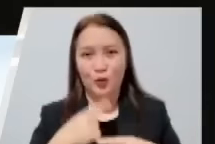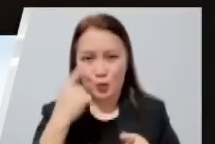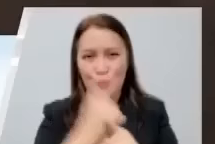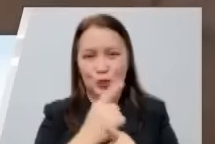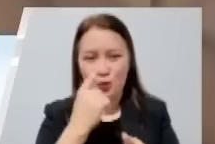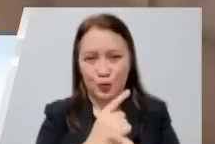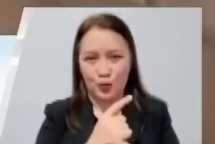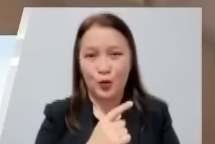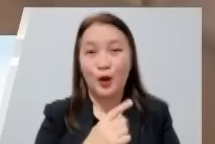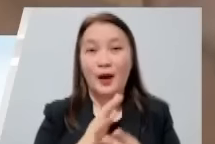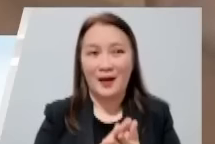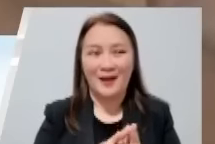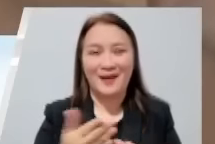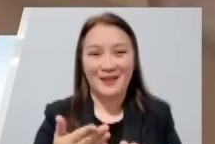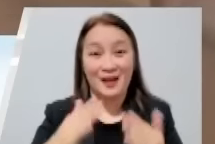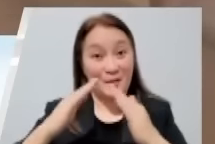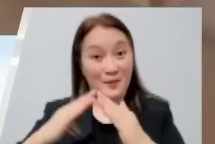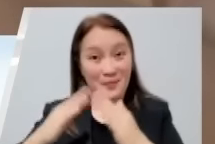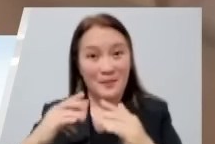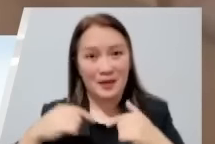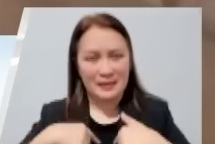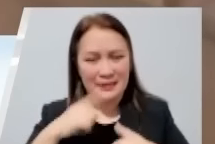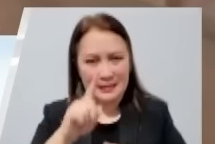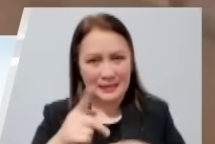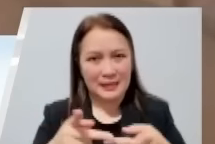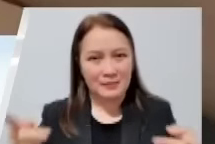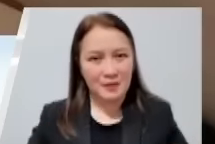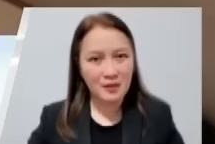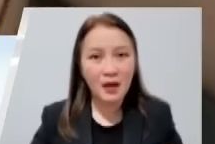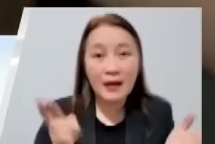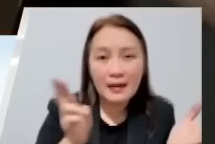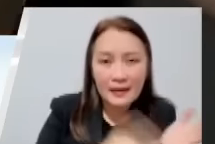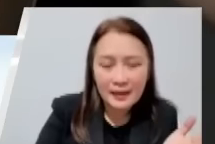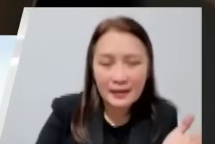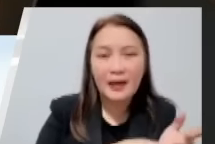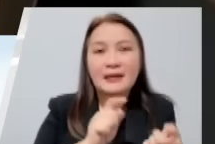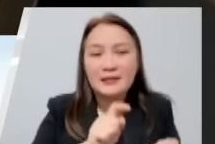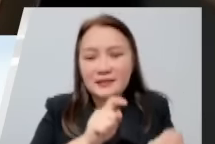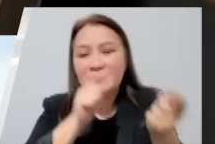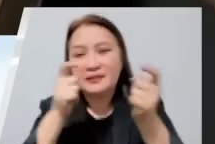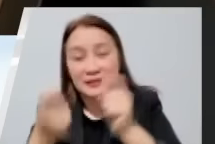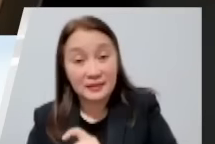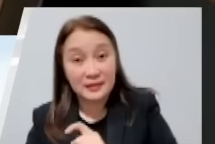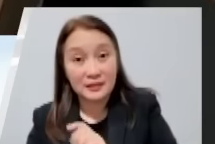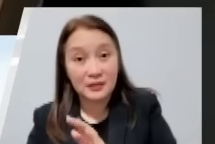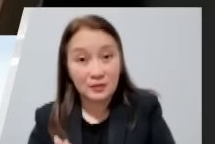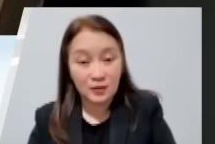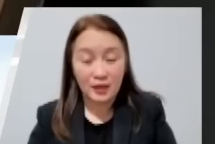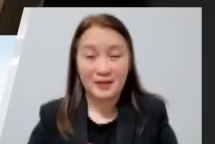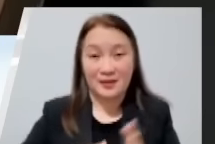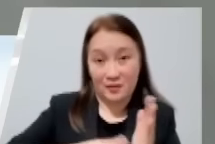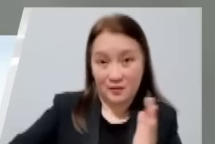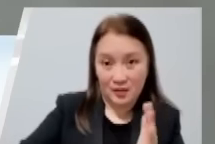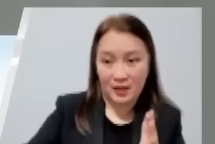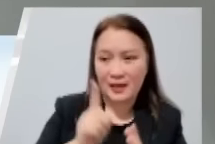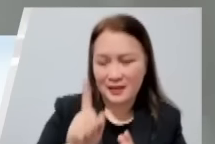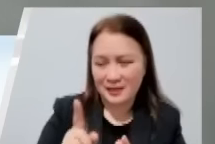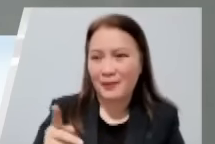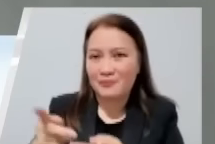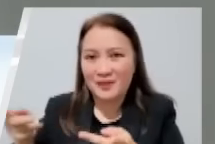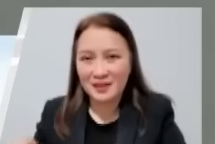lugar. Marami daw sa mga nagparehistro, transferee o botante ng isang lugar na nagpapalipat sa panibagong